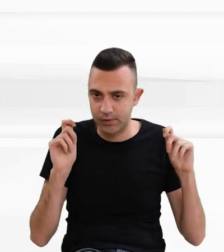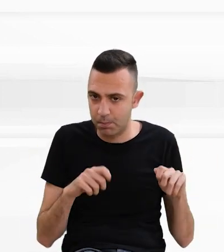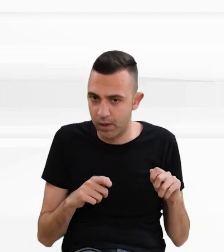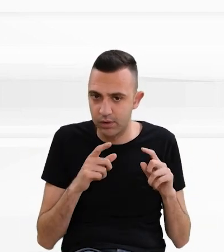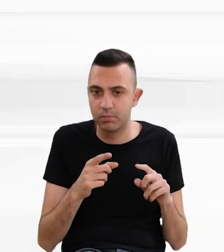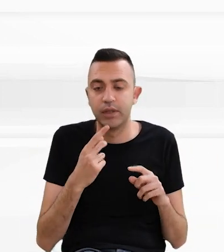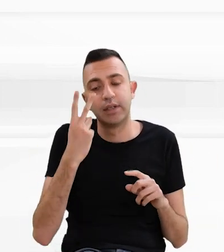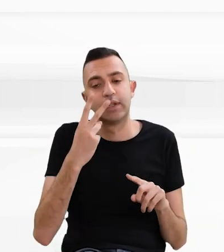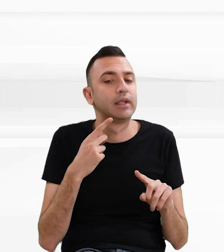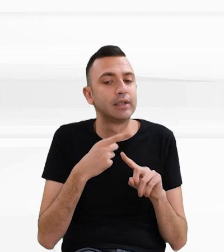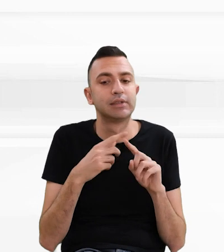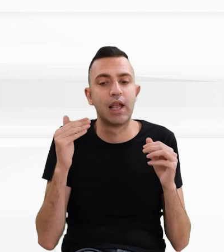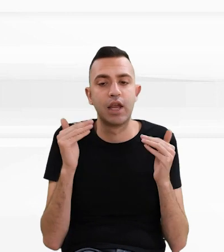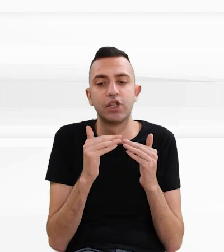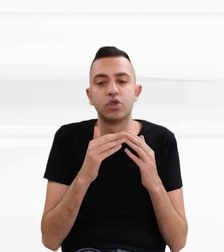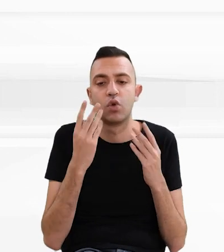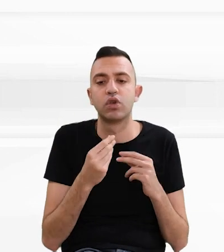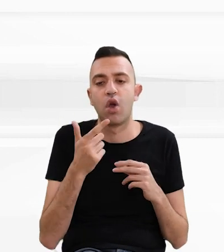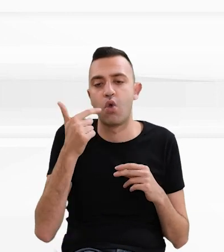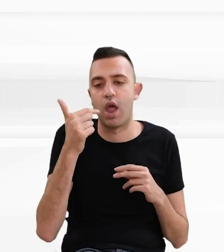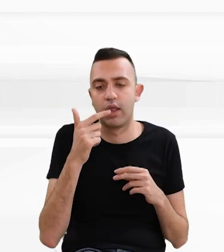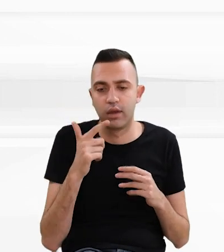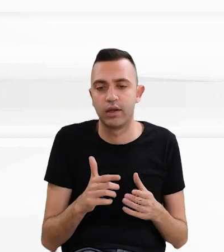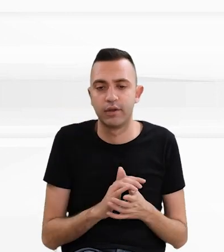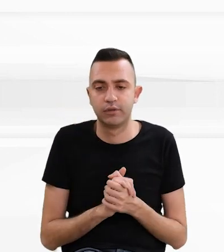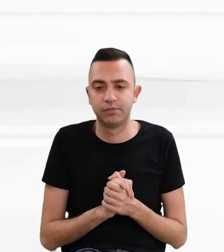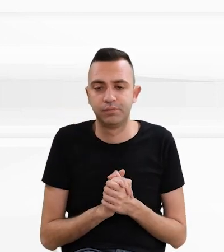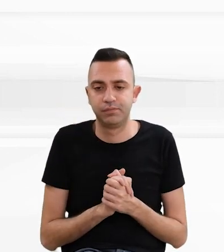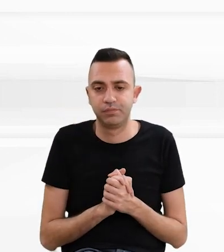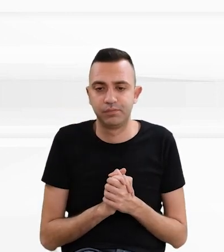O halde 2x eşit olacak 16'ya